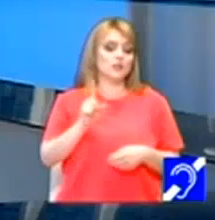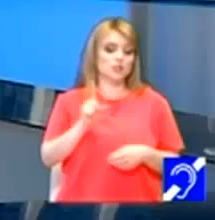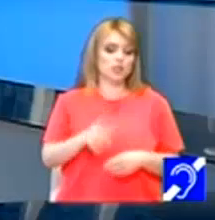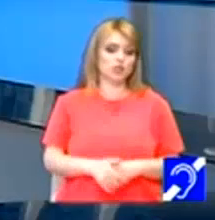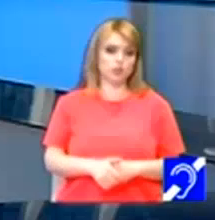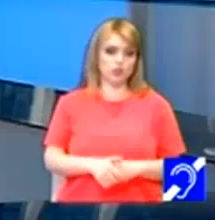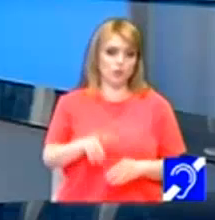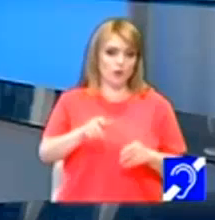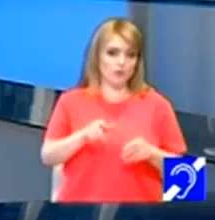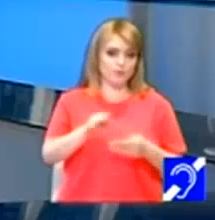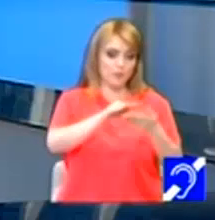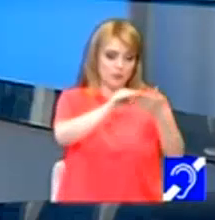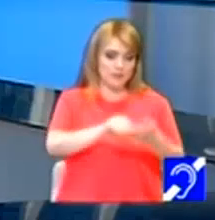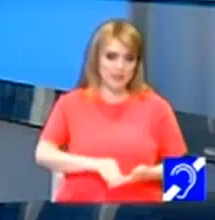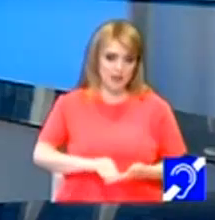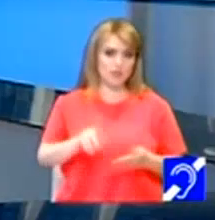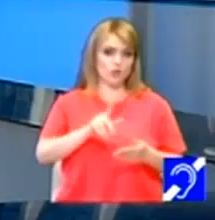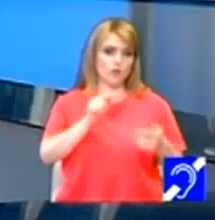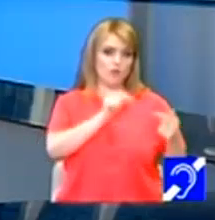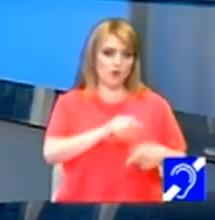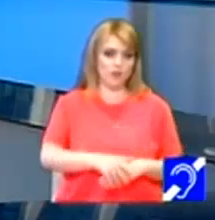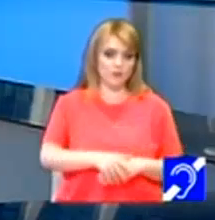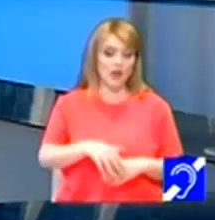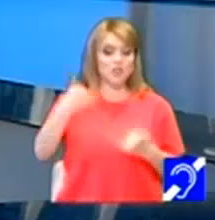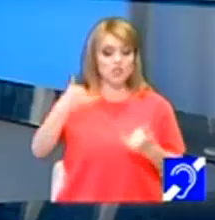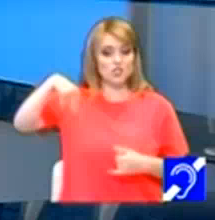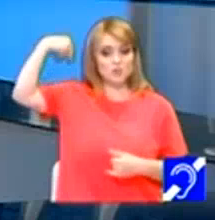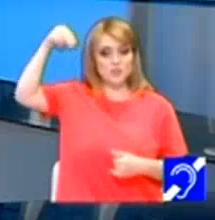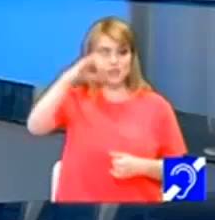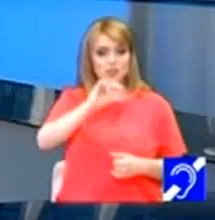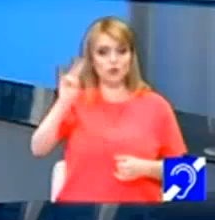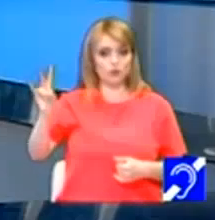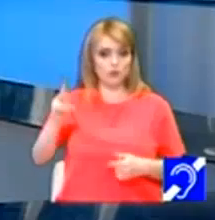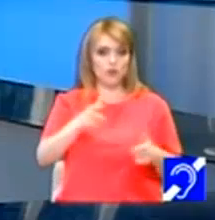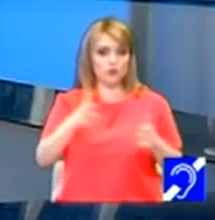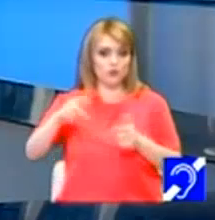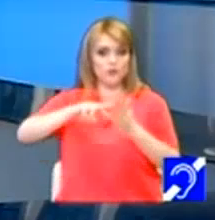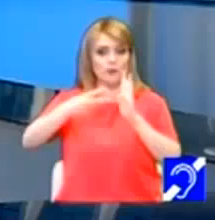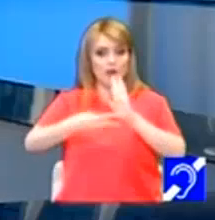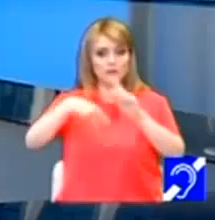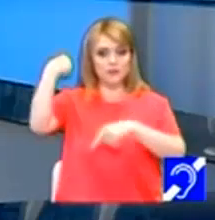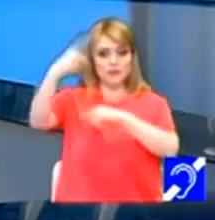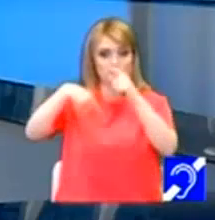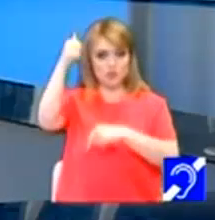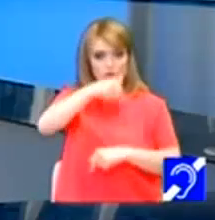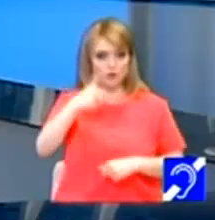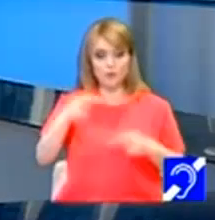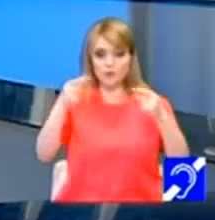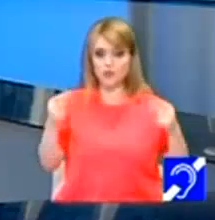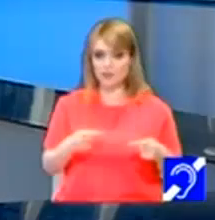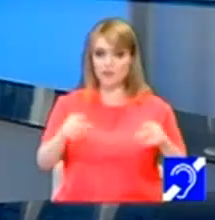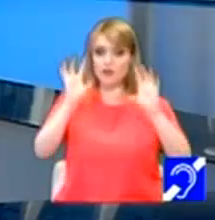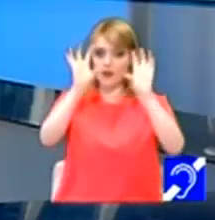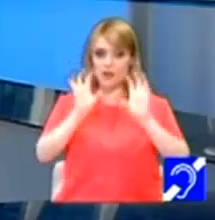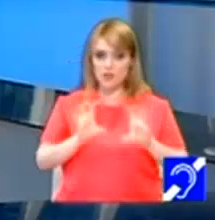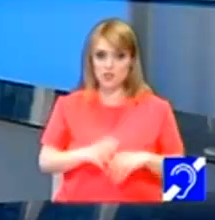Sunt scenariile președintelui Igor Dodon privind soarta moțiunii de cenzură depusă ieri de deputații PAS și PPDA. Potrivit legii, moțiunea ar urma